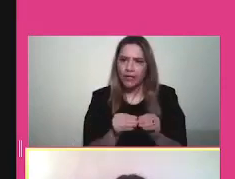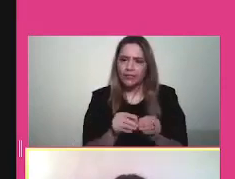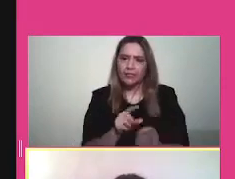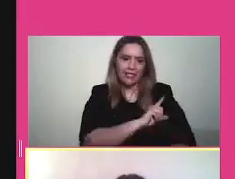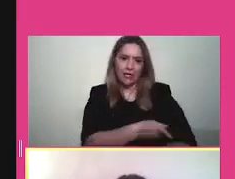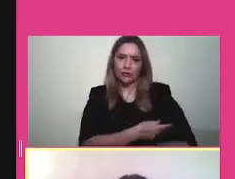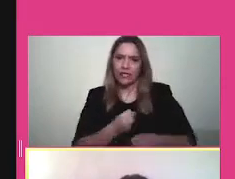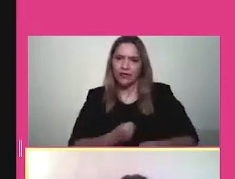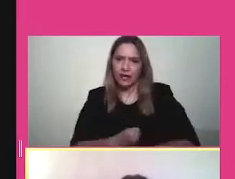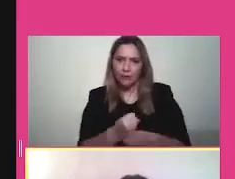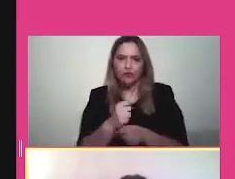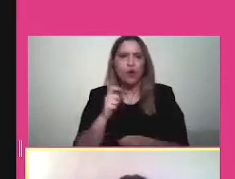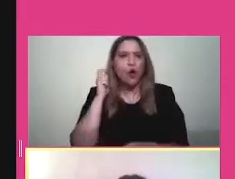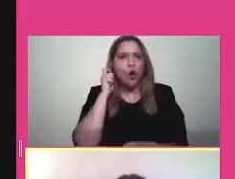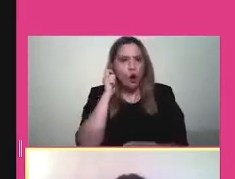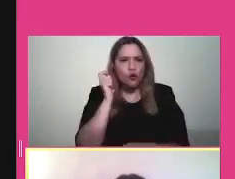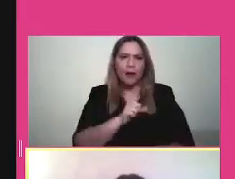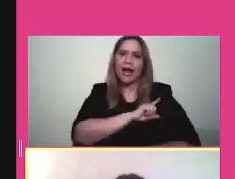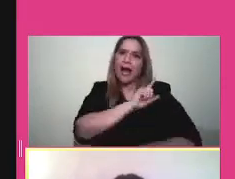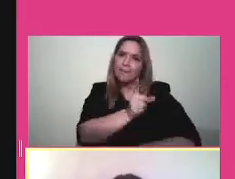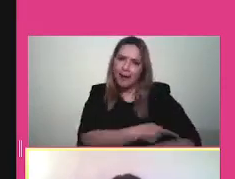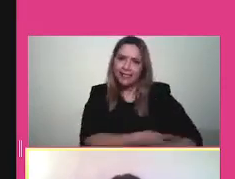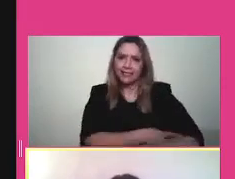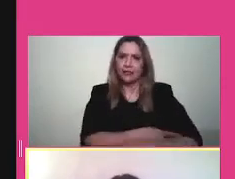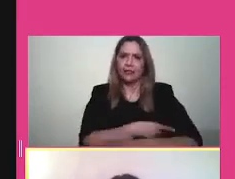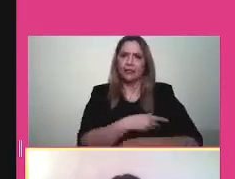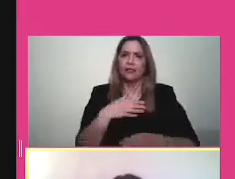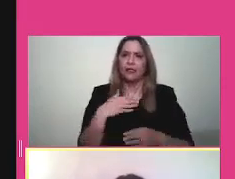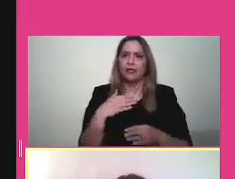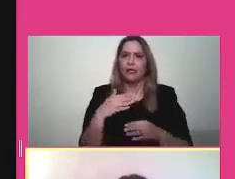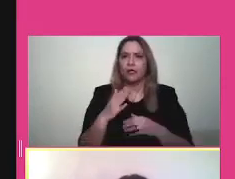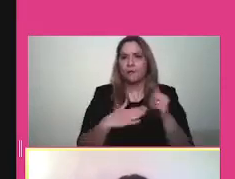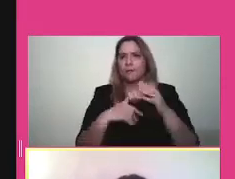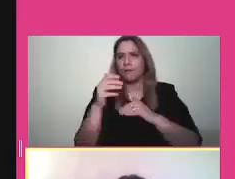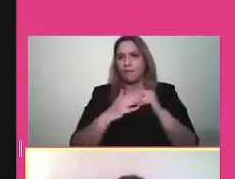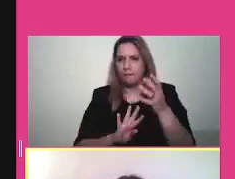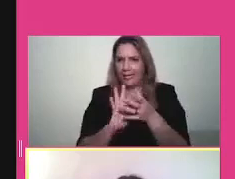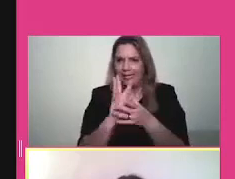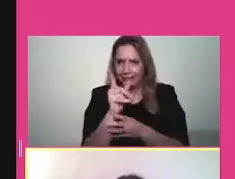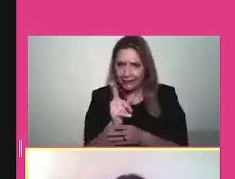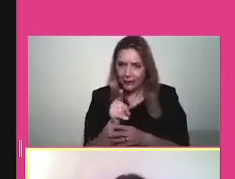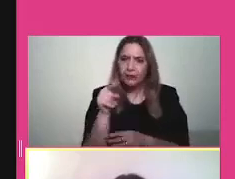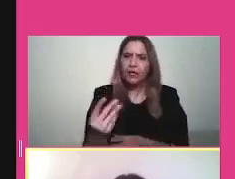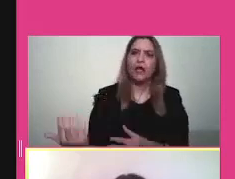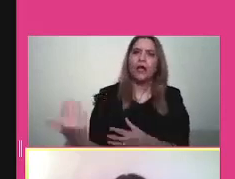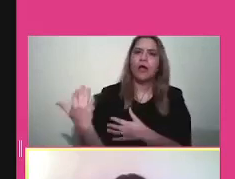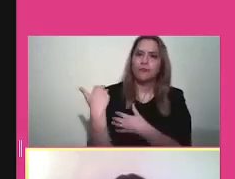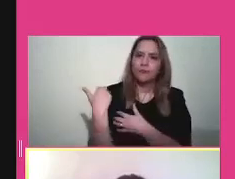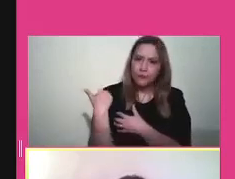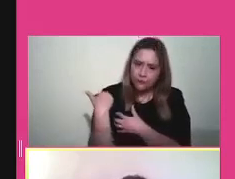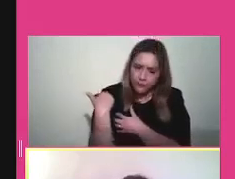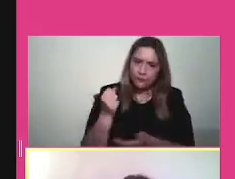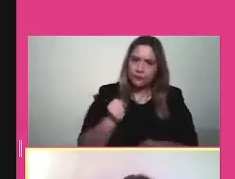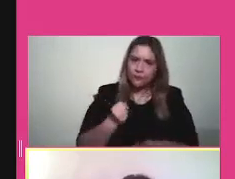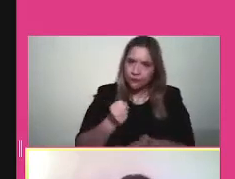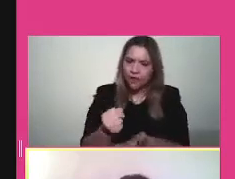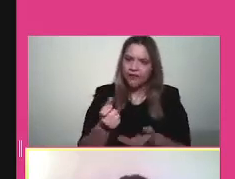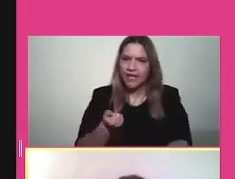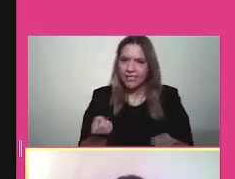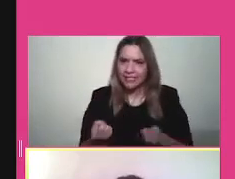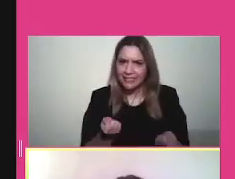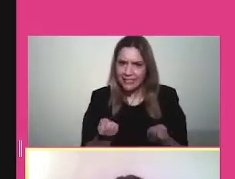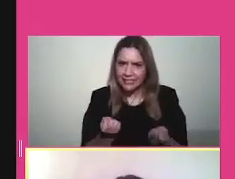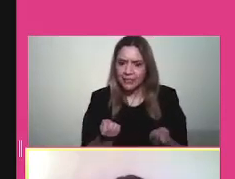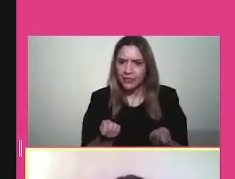ικανοτήτων, το λεγόμενο capacity building, οι οποίες διοργανώνονται από το διαχειριστή επιχορήγησης καθ' όλη τη